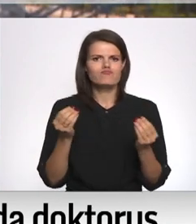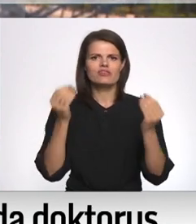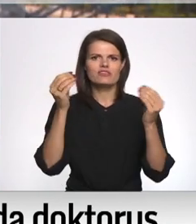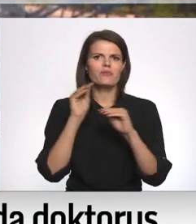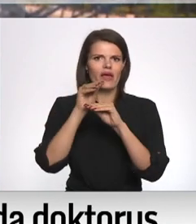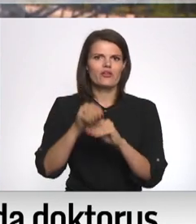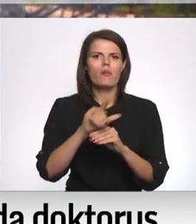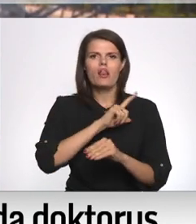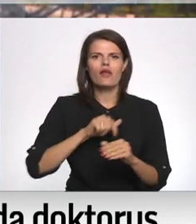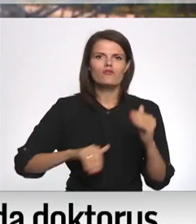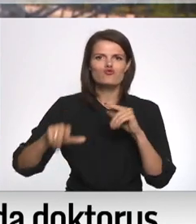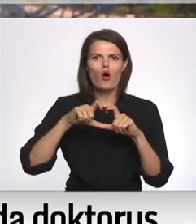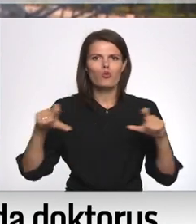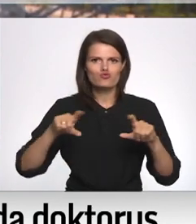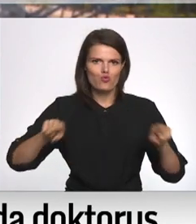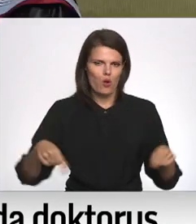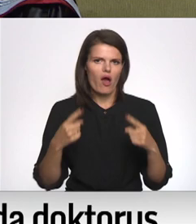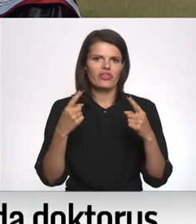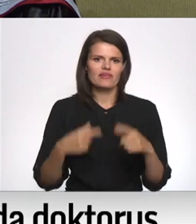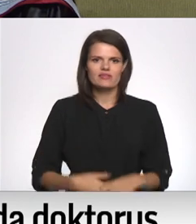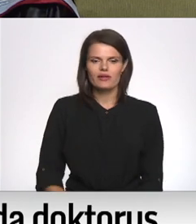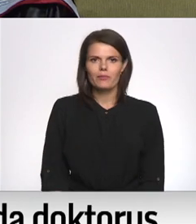un augstskolu attīstībā.